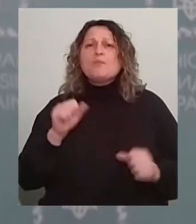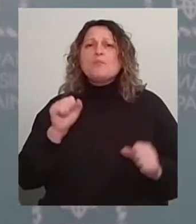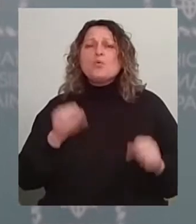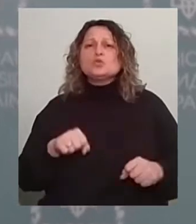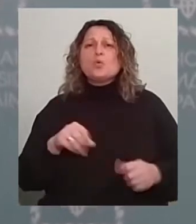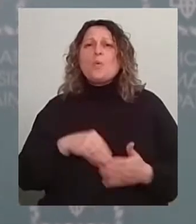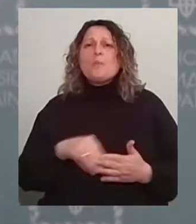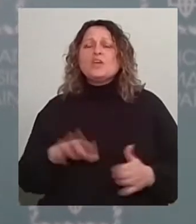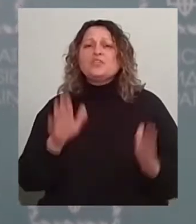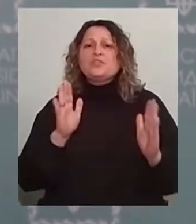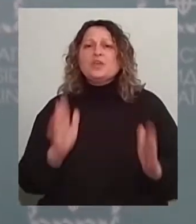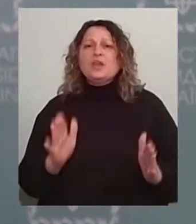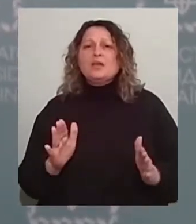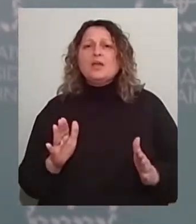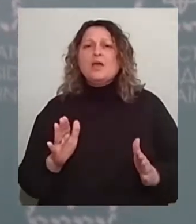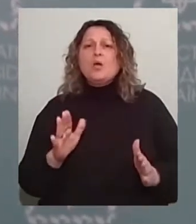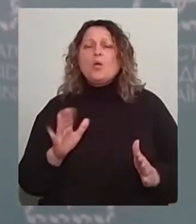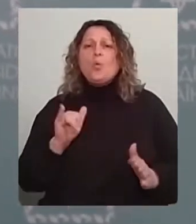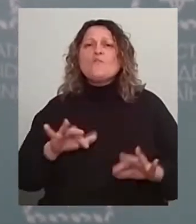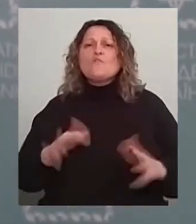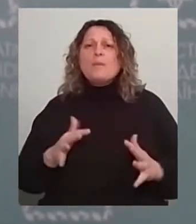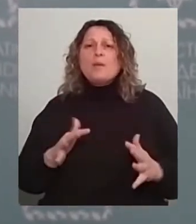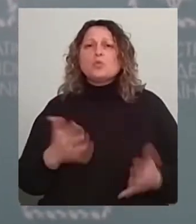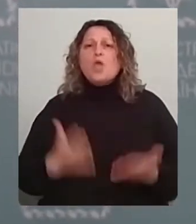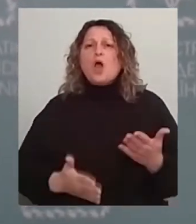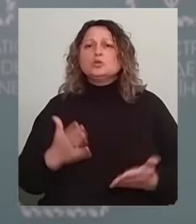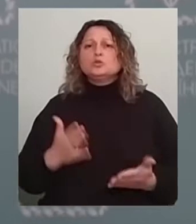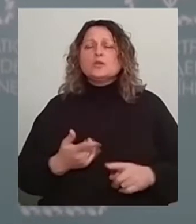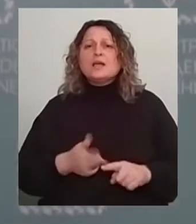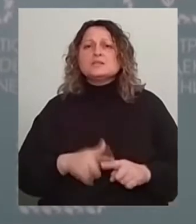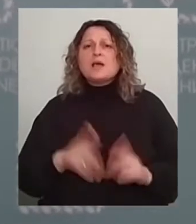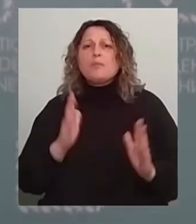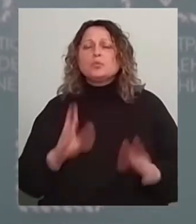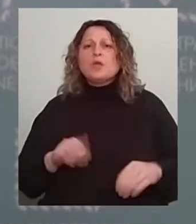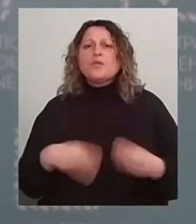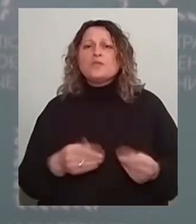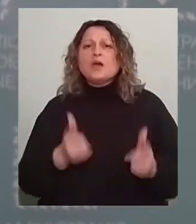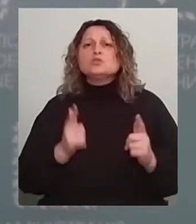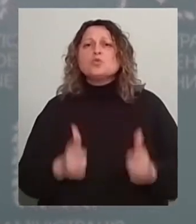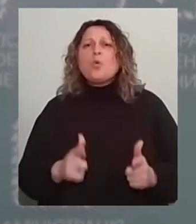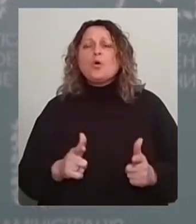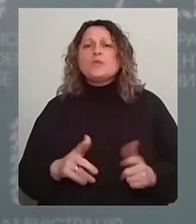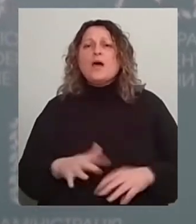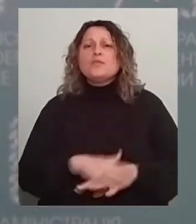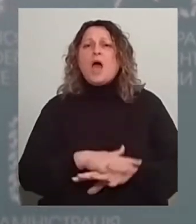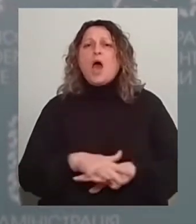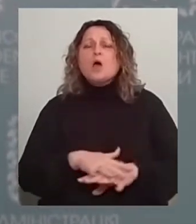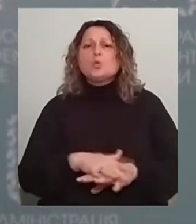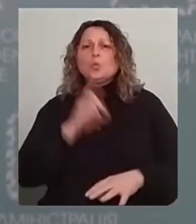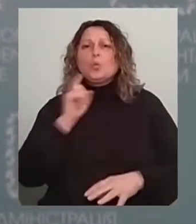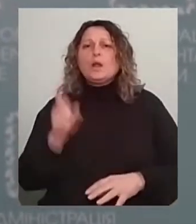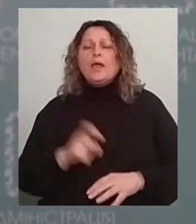тільки у випадку, якщо на це буде дана згода народу України.